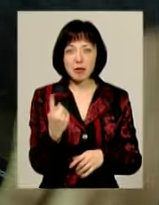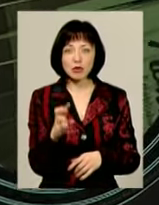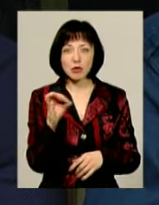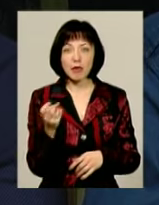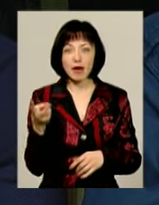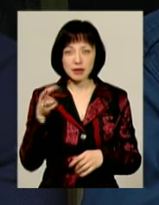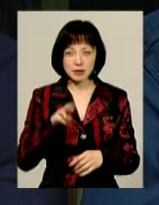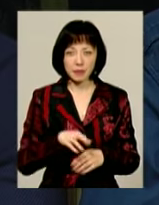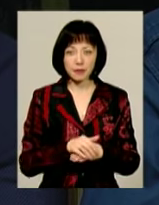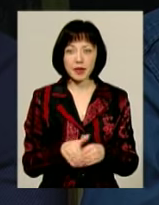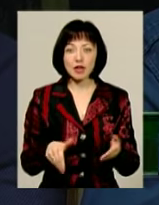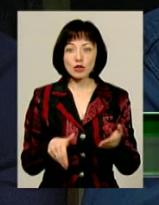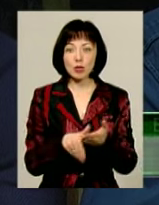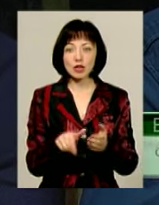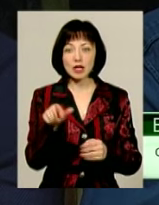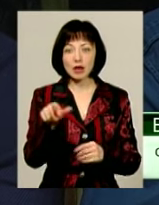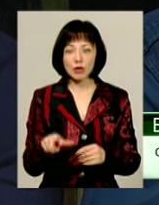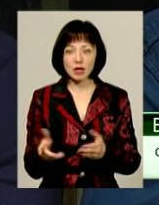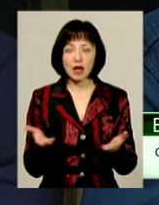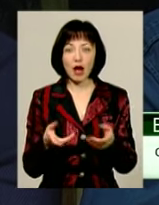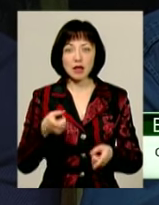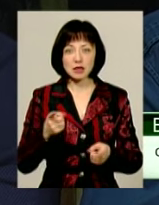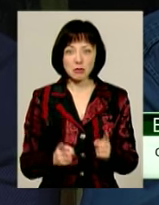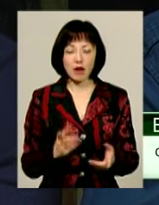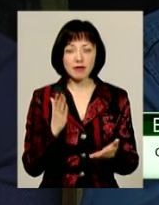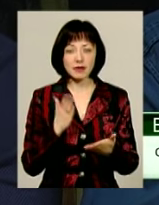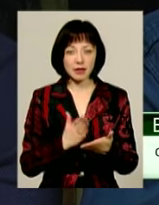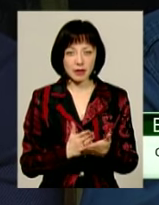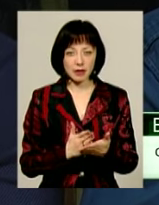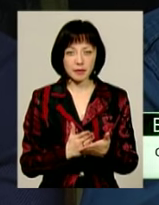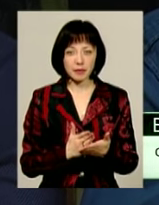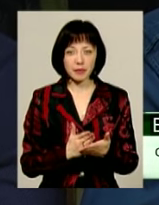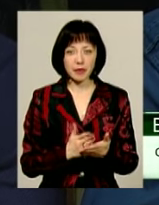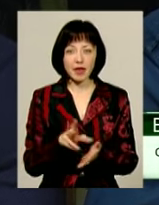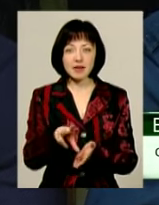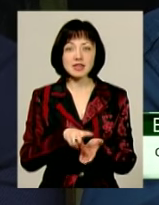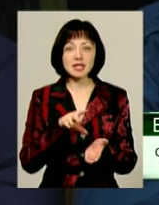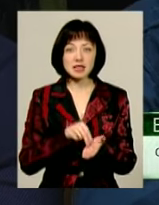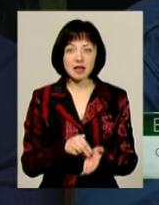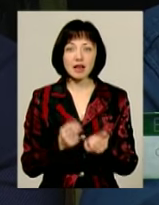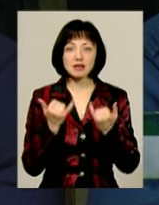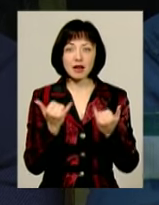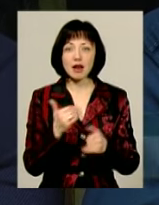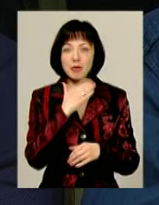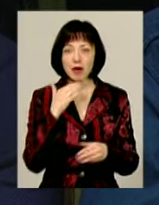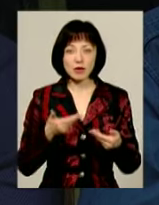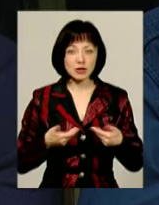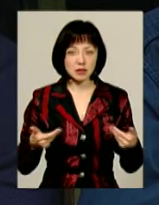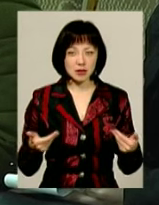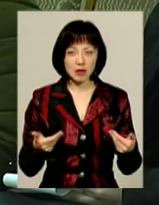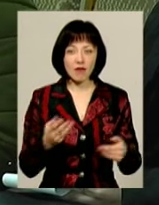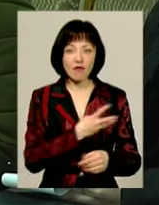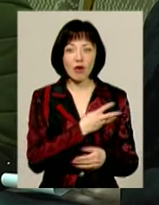березня. Допомогти людині, яка насправді є взірцем для багатьох з нас, я маю на увазі для